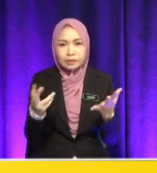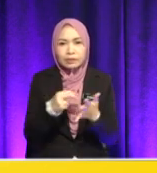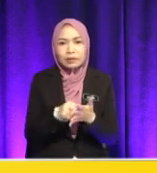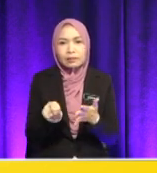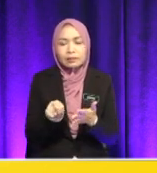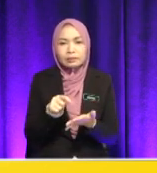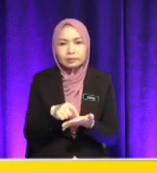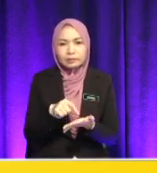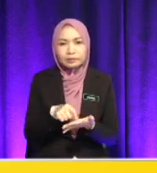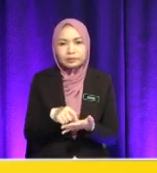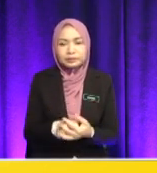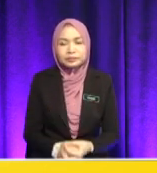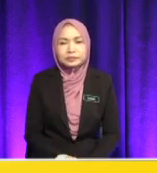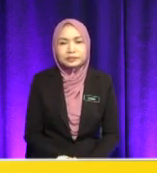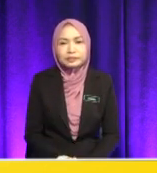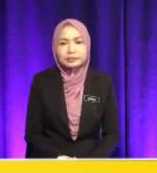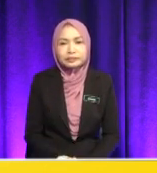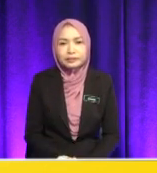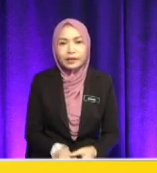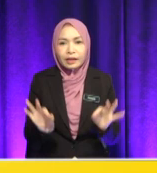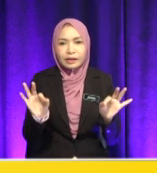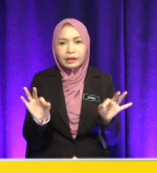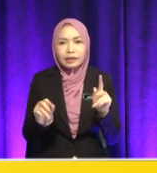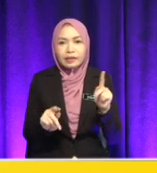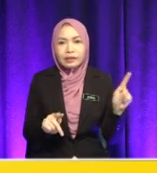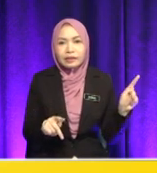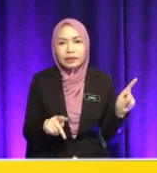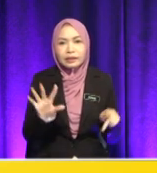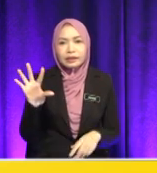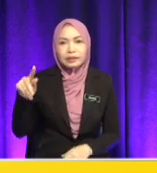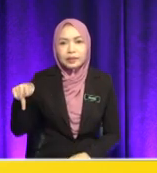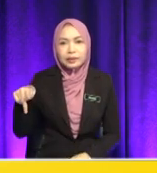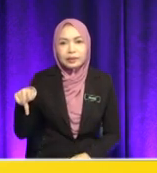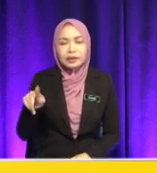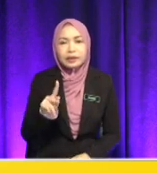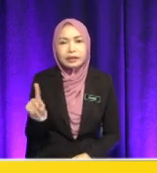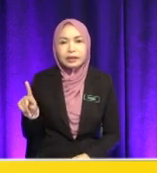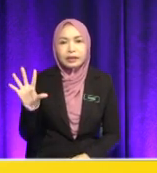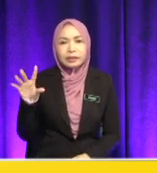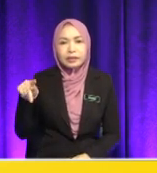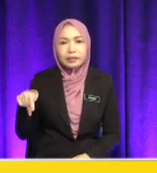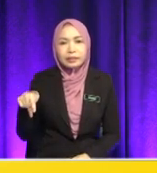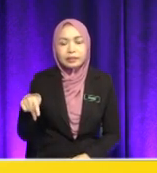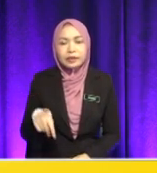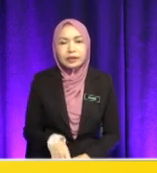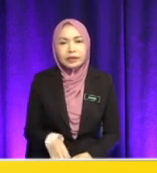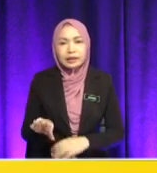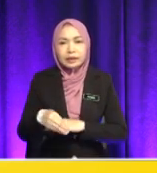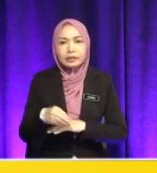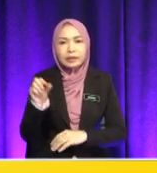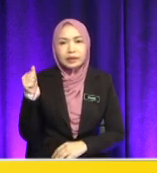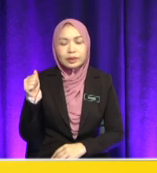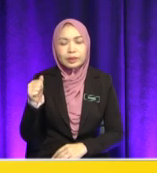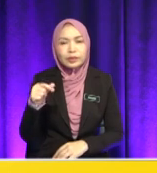kaki semua sukalah kiri lima pilah Ali 5v + 5 P + 10 q dapat begini